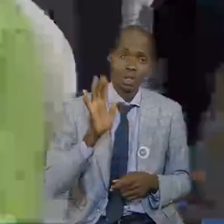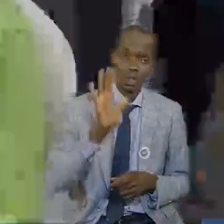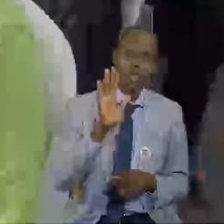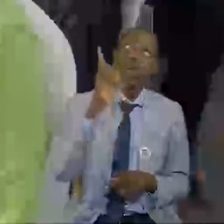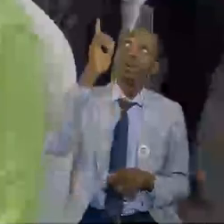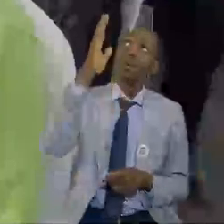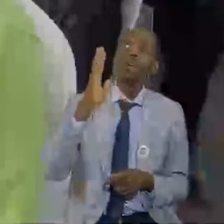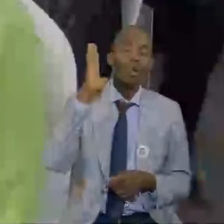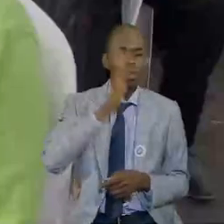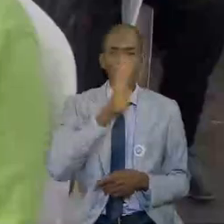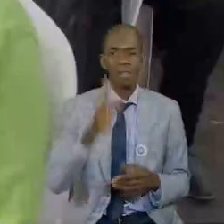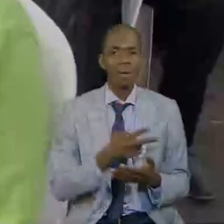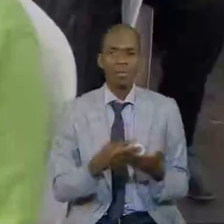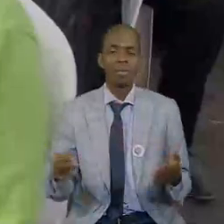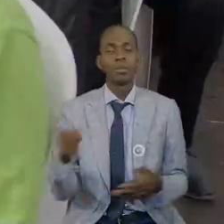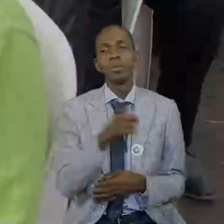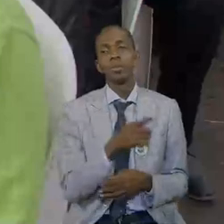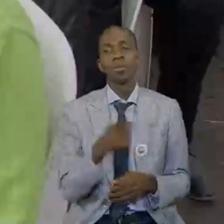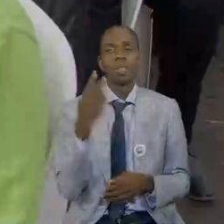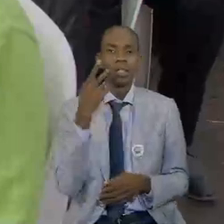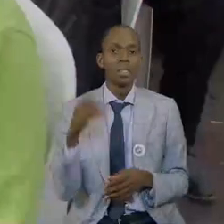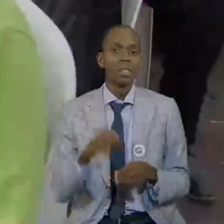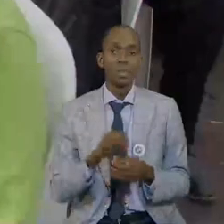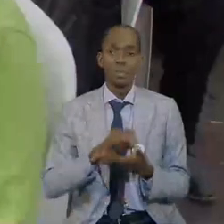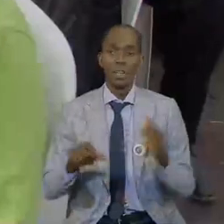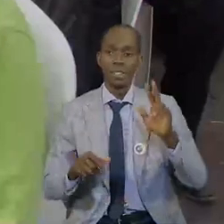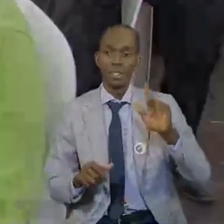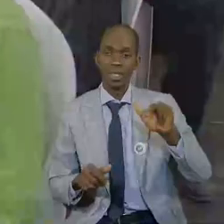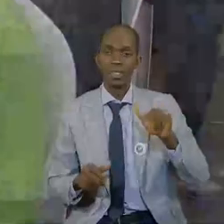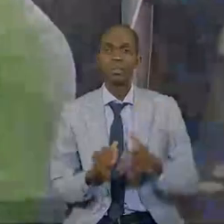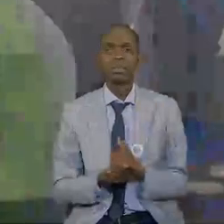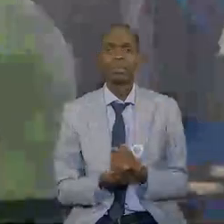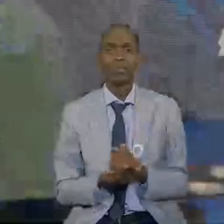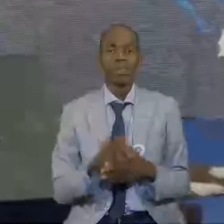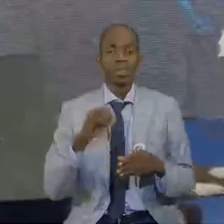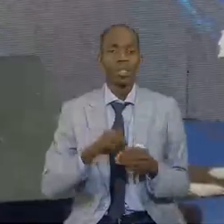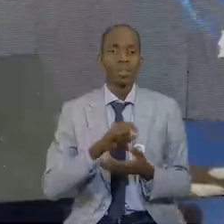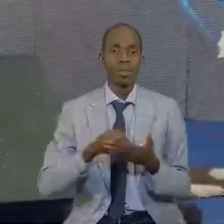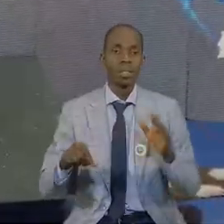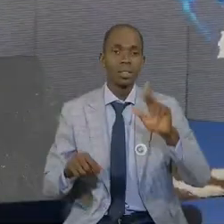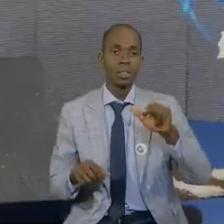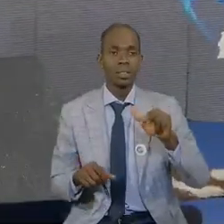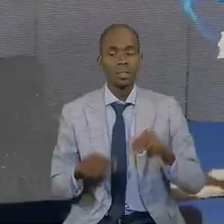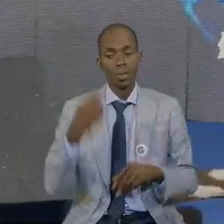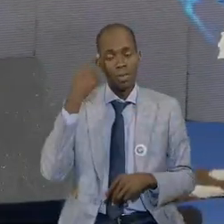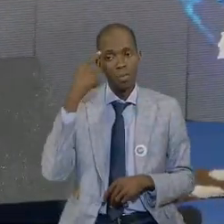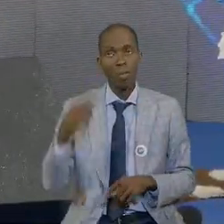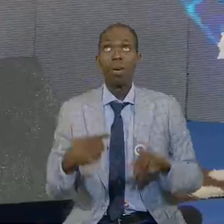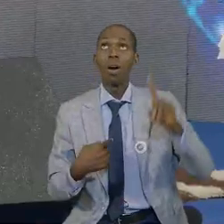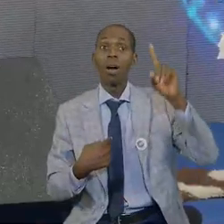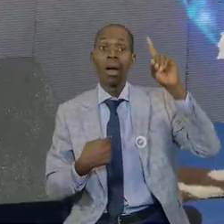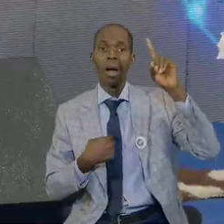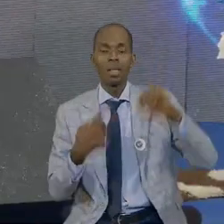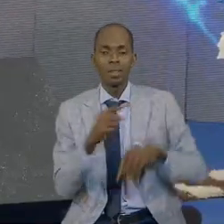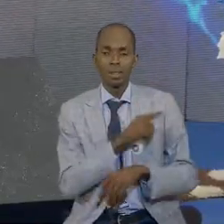ne va jamais t'abandonner. Verse 13. Verset 13. Verse 13. For I, the Lord